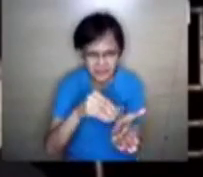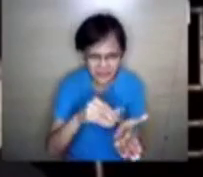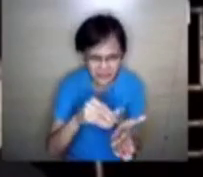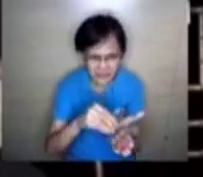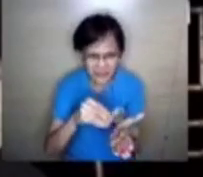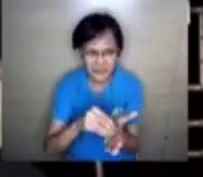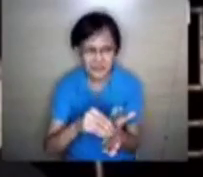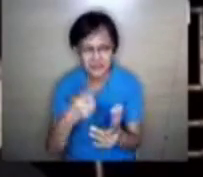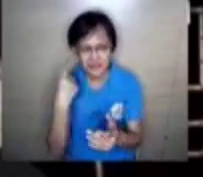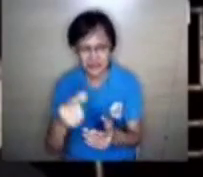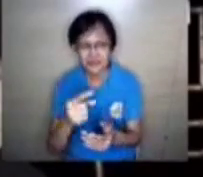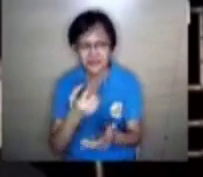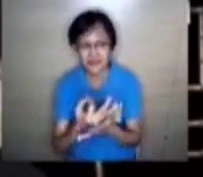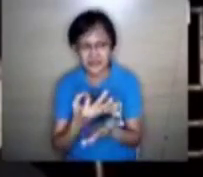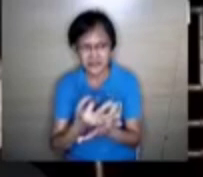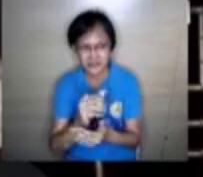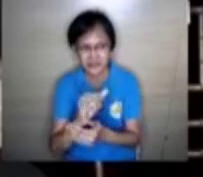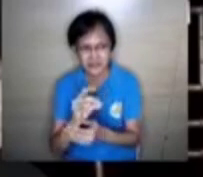financial aid.